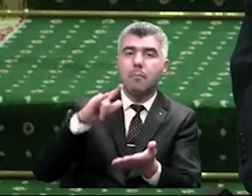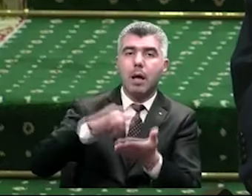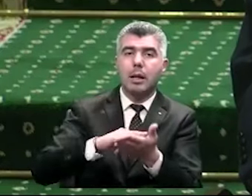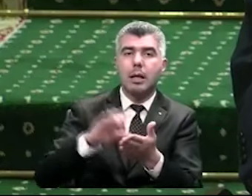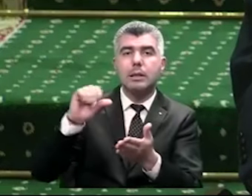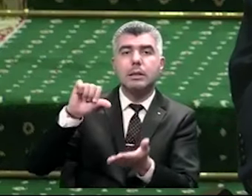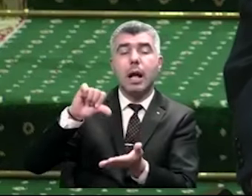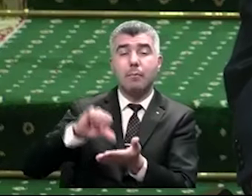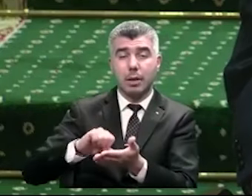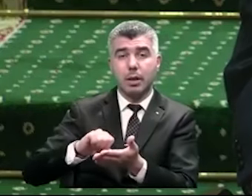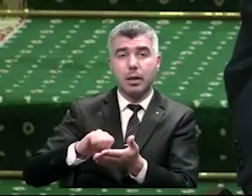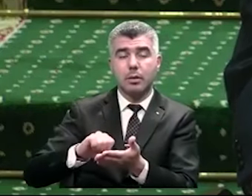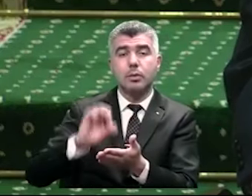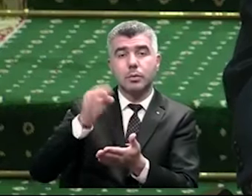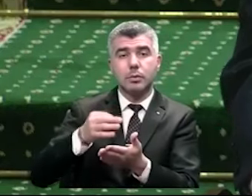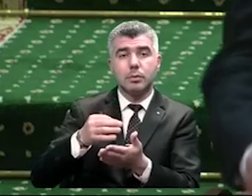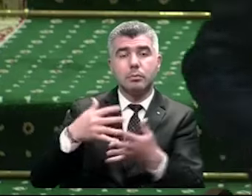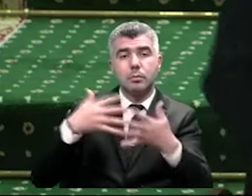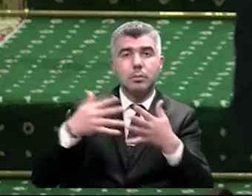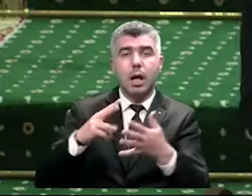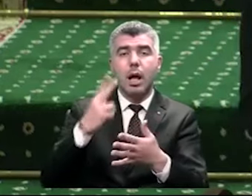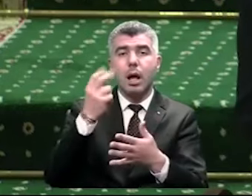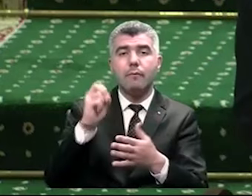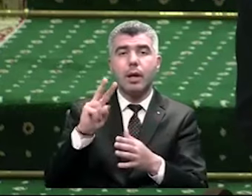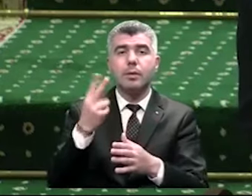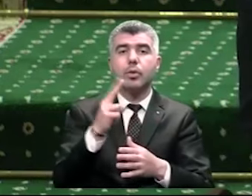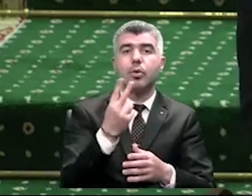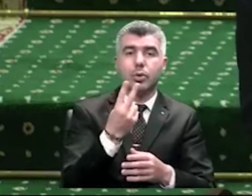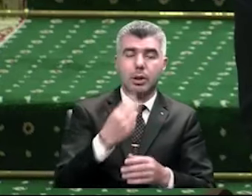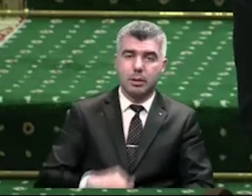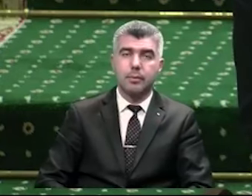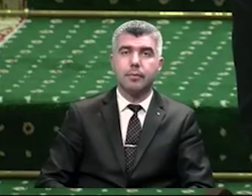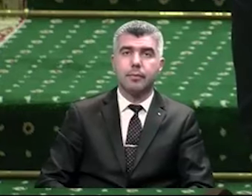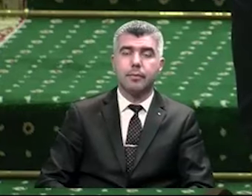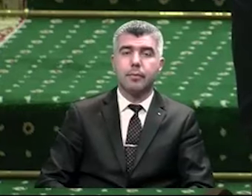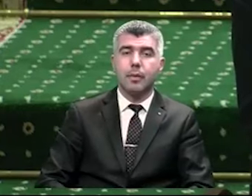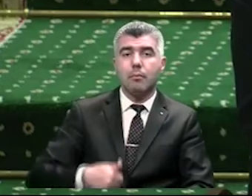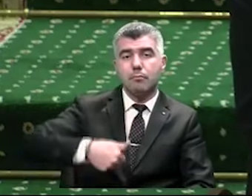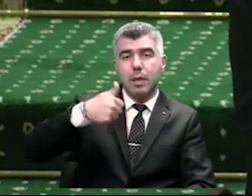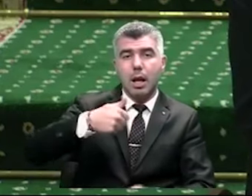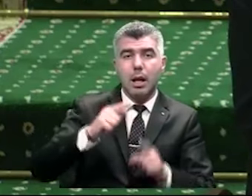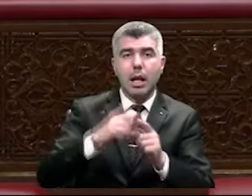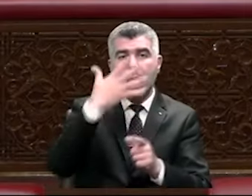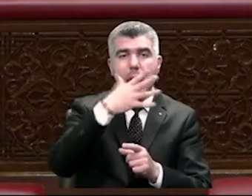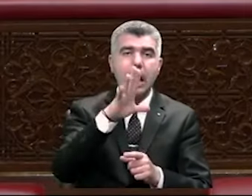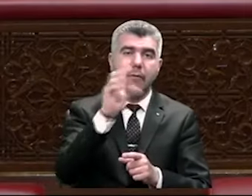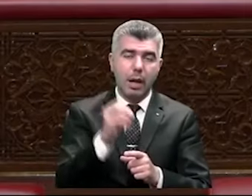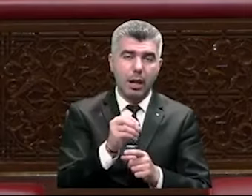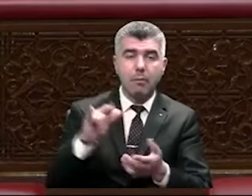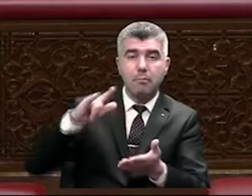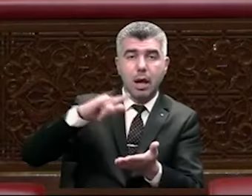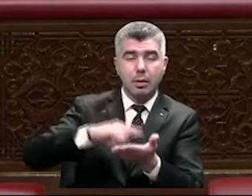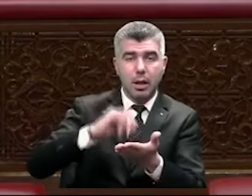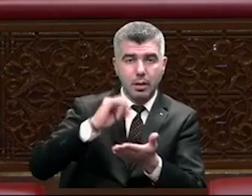بثلاثه دي ديال علامات التميز برسم سنه 2022 احسن مطار بافريقيا المطار دول